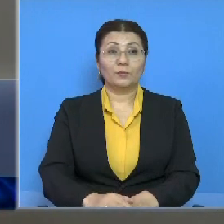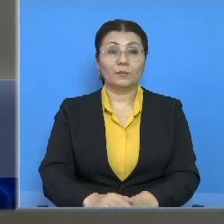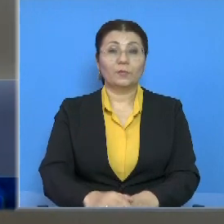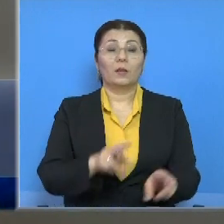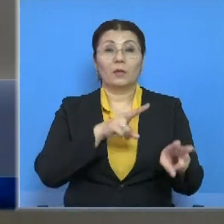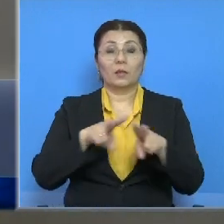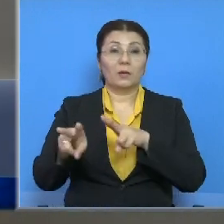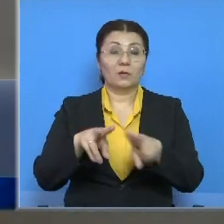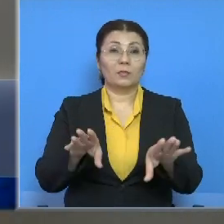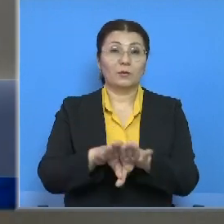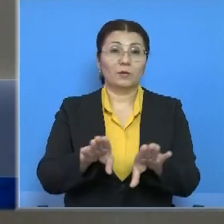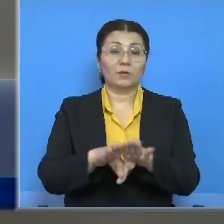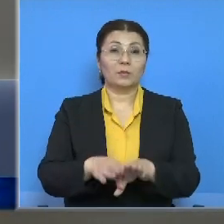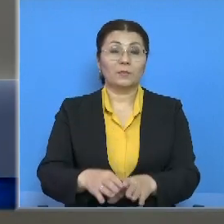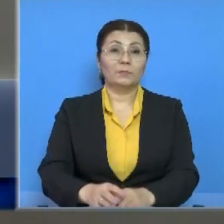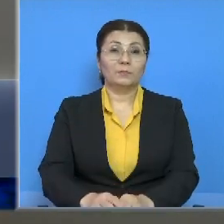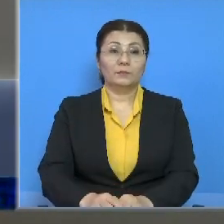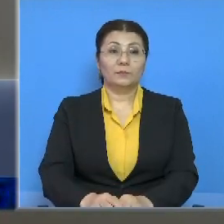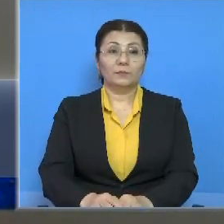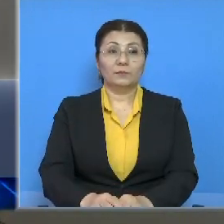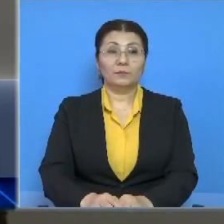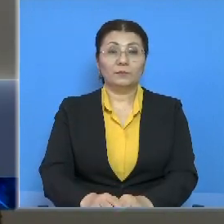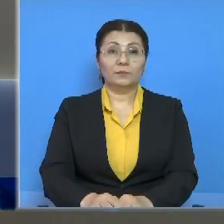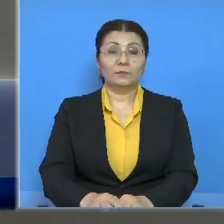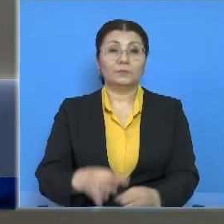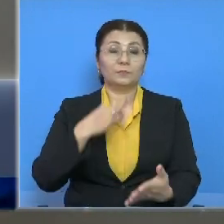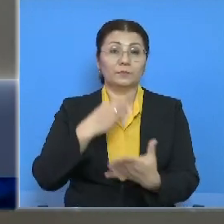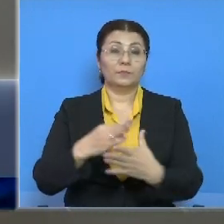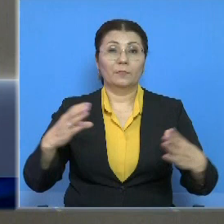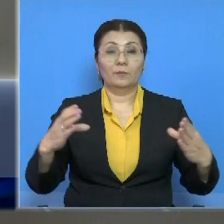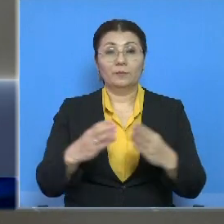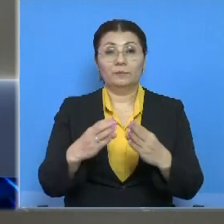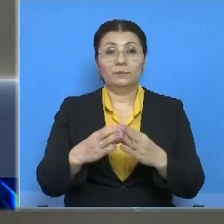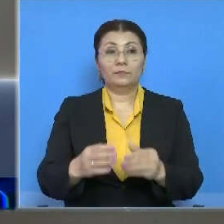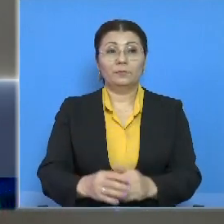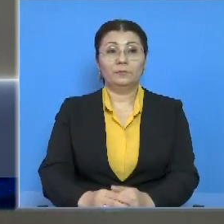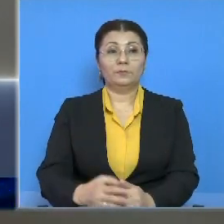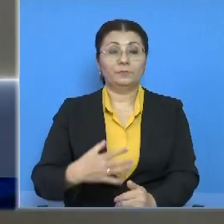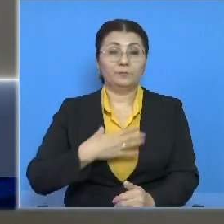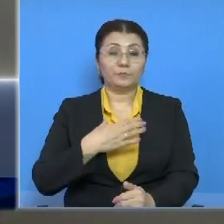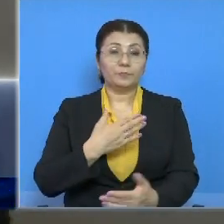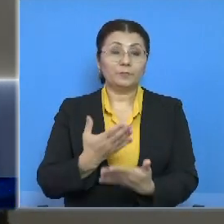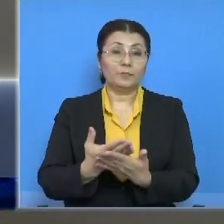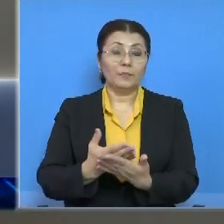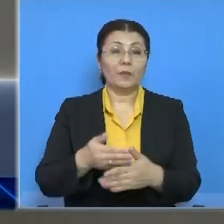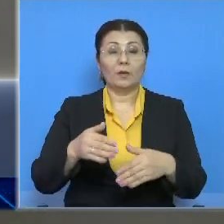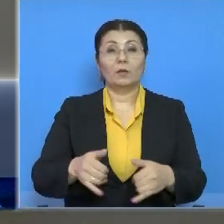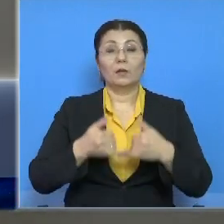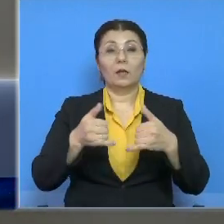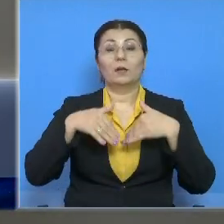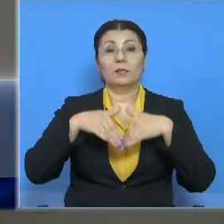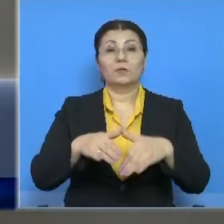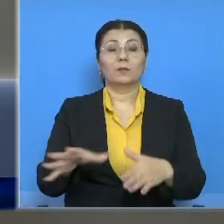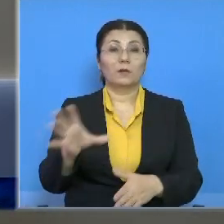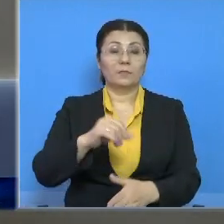контроль, общественный контроль подрядных организаций, потому что считаю, что это довольно важный аспект для эффективных решений